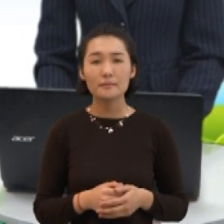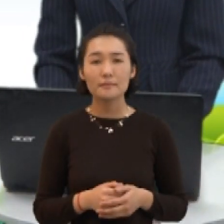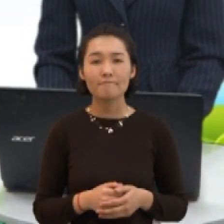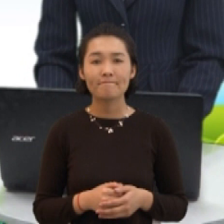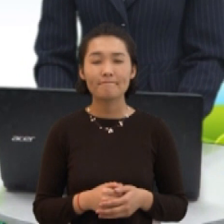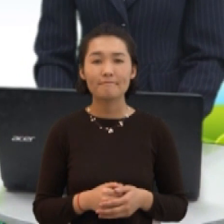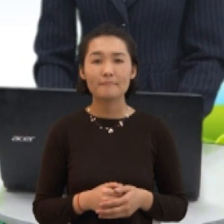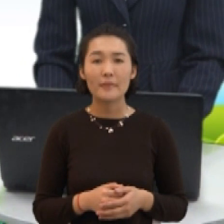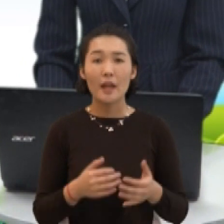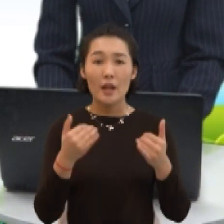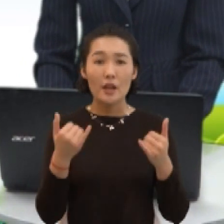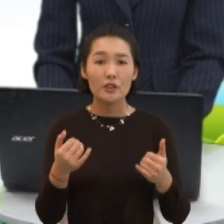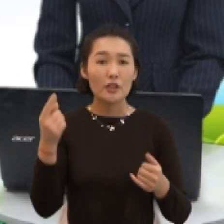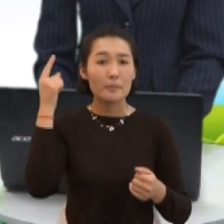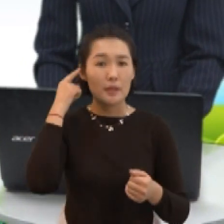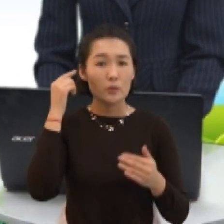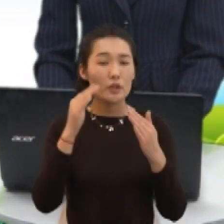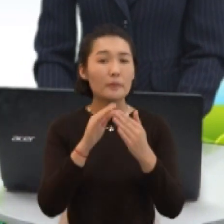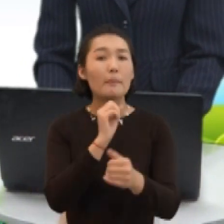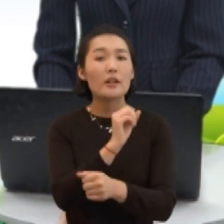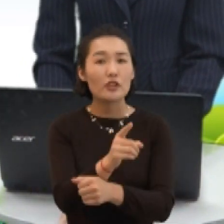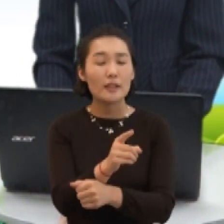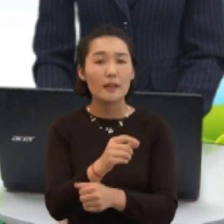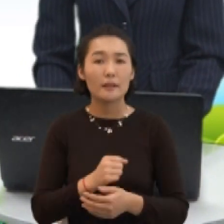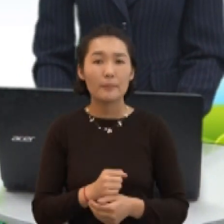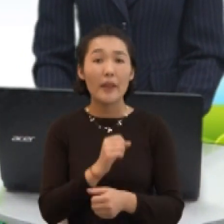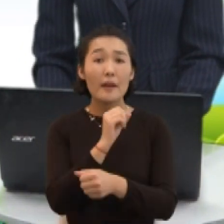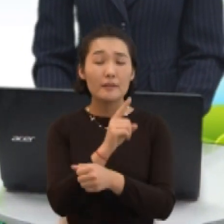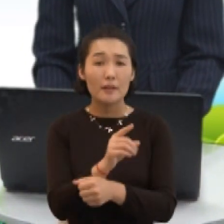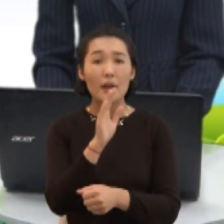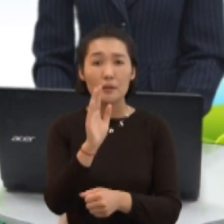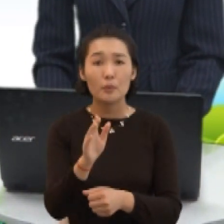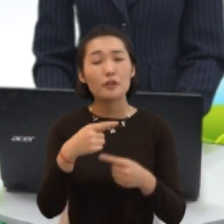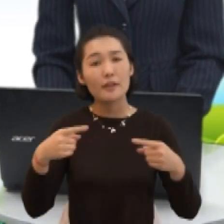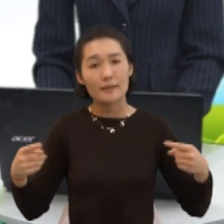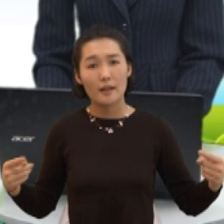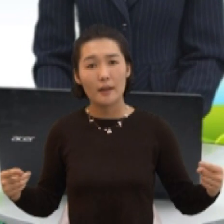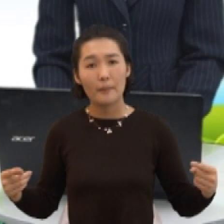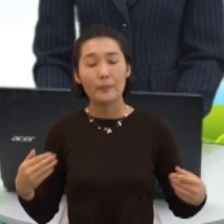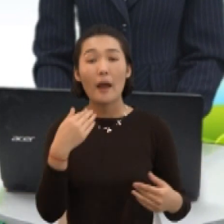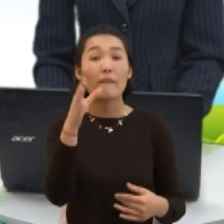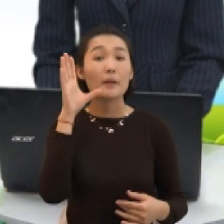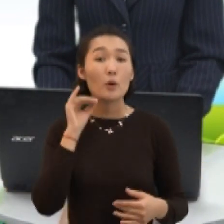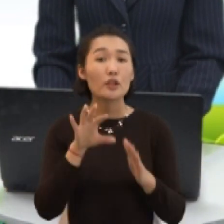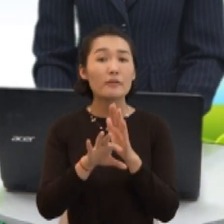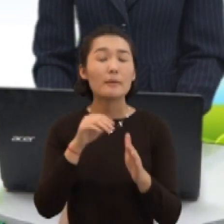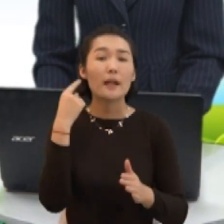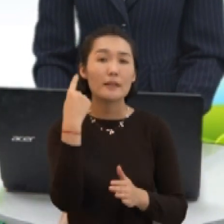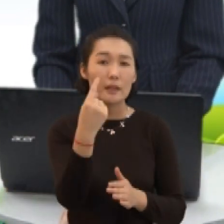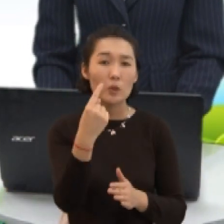И давайте прослушаем домашнее задание. Заданий будет несколько. Вы можете выбрать то